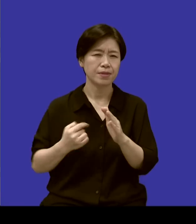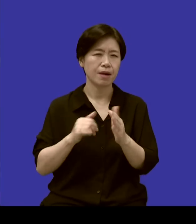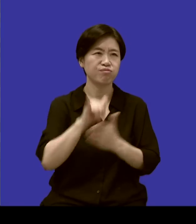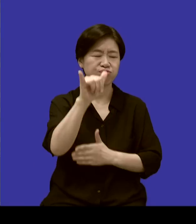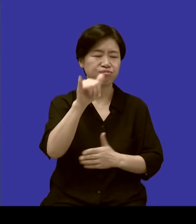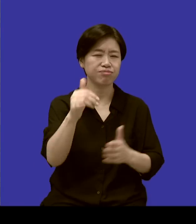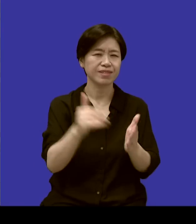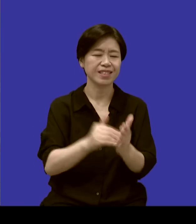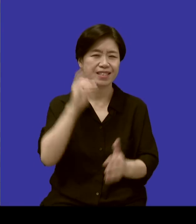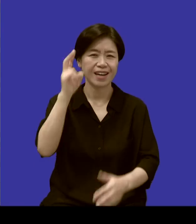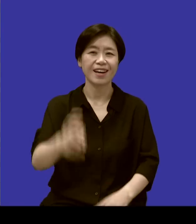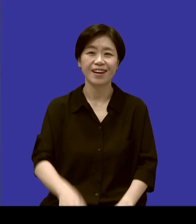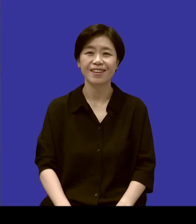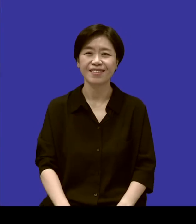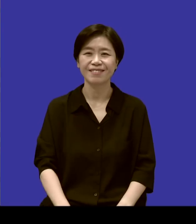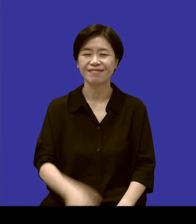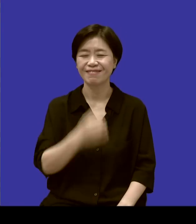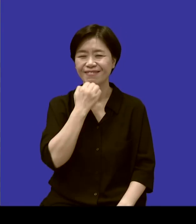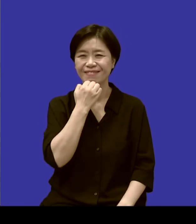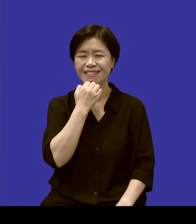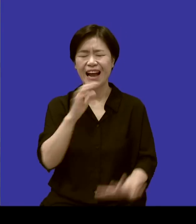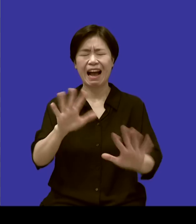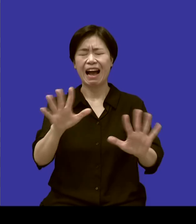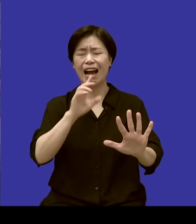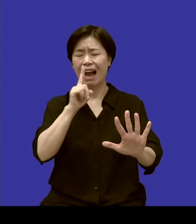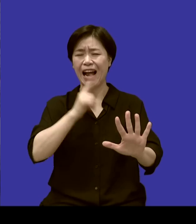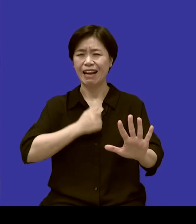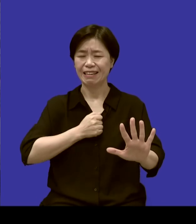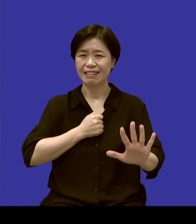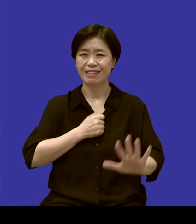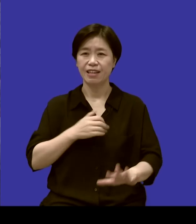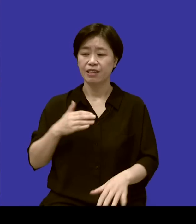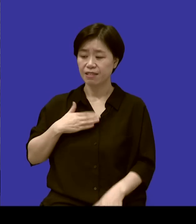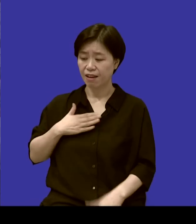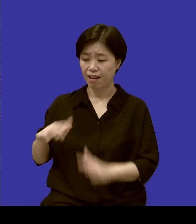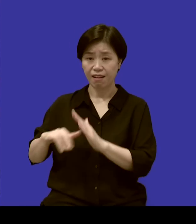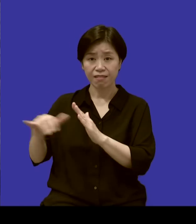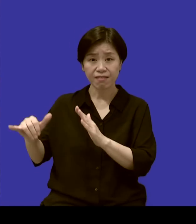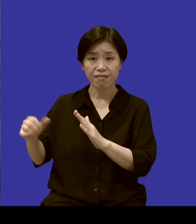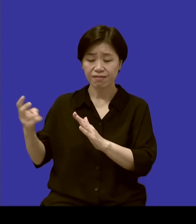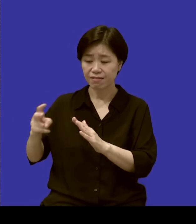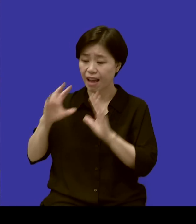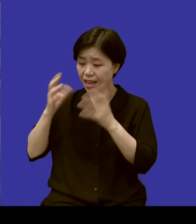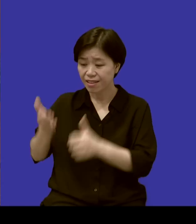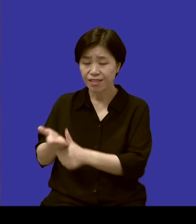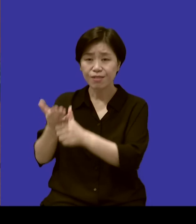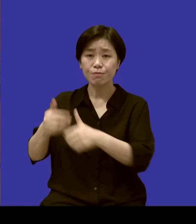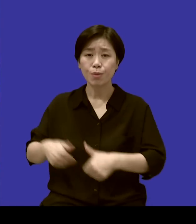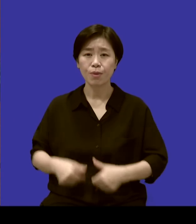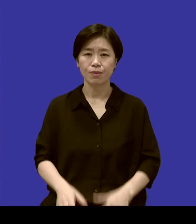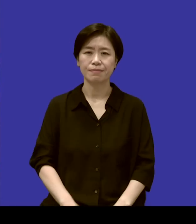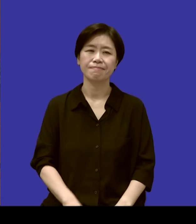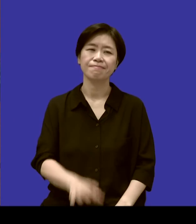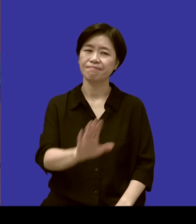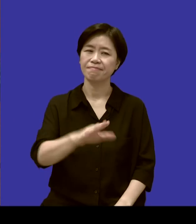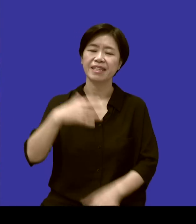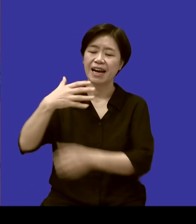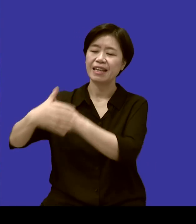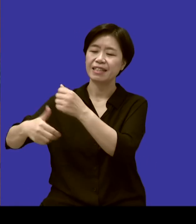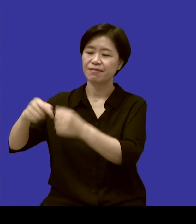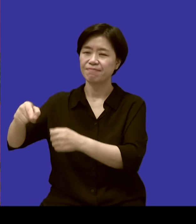말없이 어느 날 연락도 없이 떠날 것 같아요. 키울 애가 지금 훈련 아직 받고. 이만한 애가 있어. 훈련 자녀는 받고 가세요. 하나님이 다 알아서